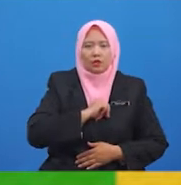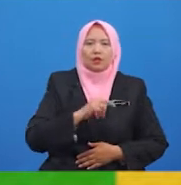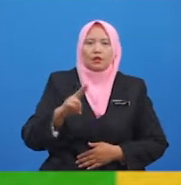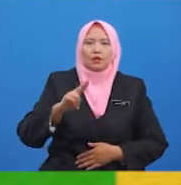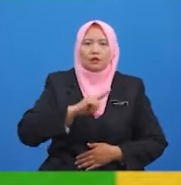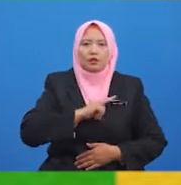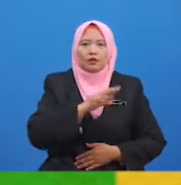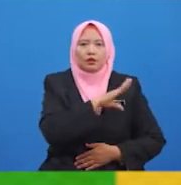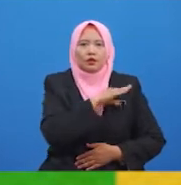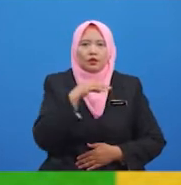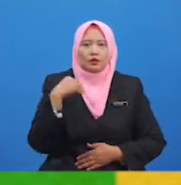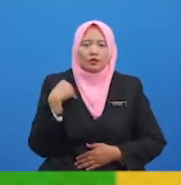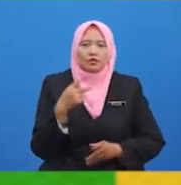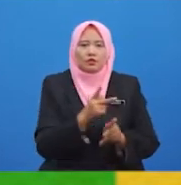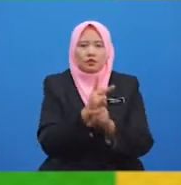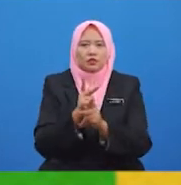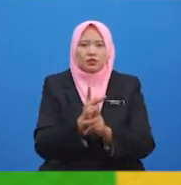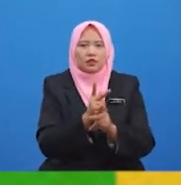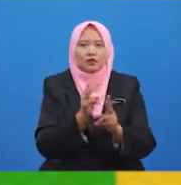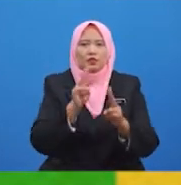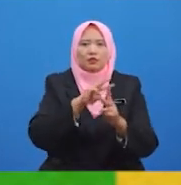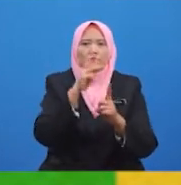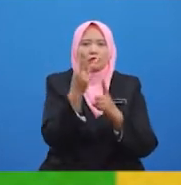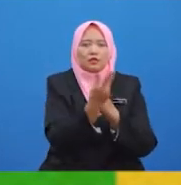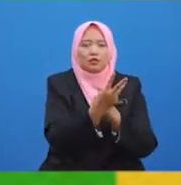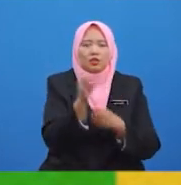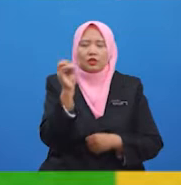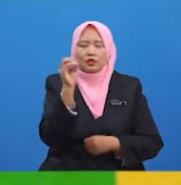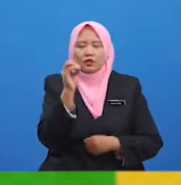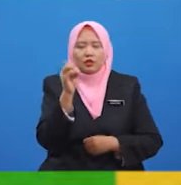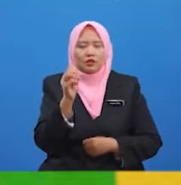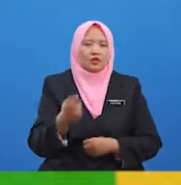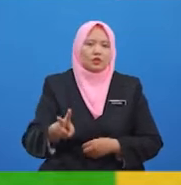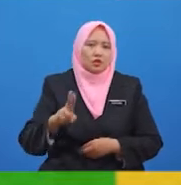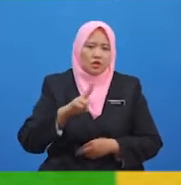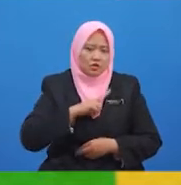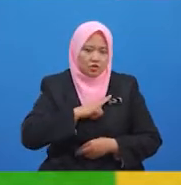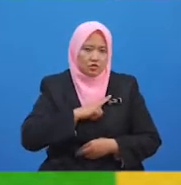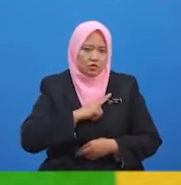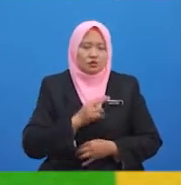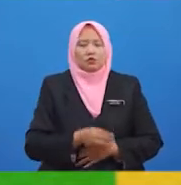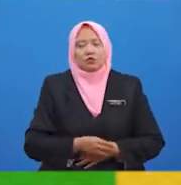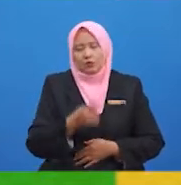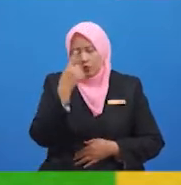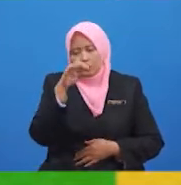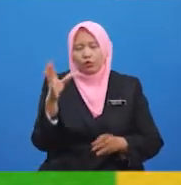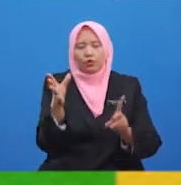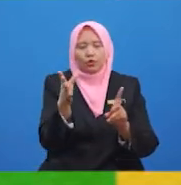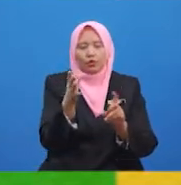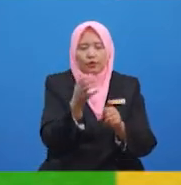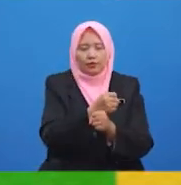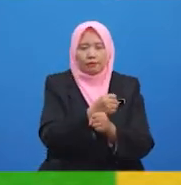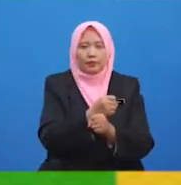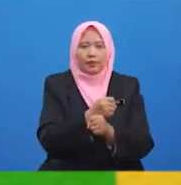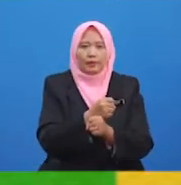memiliki harta dan memerlukan bantuan. Alhamdulillah, semua sudah memahami apakah